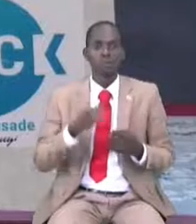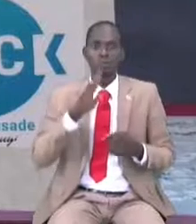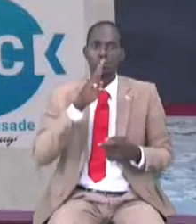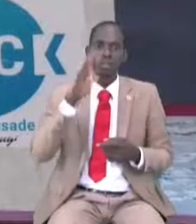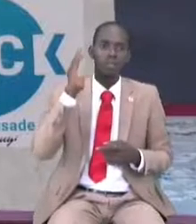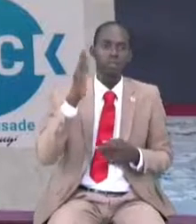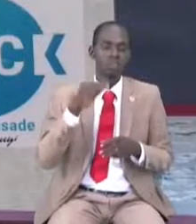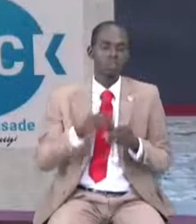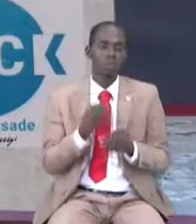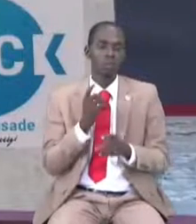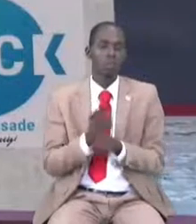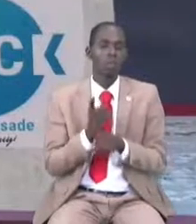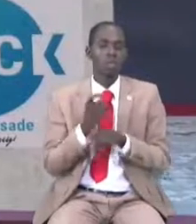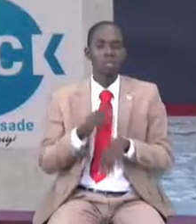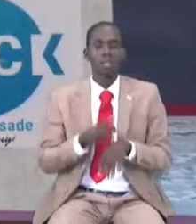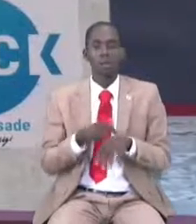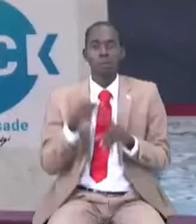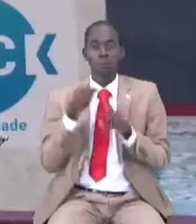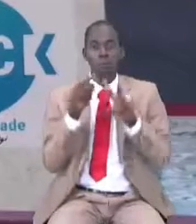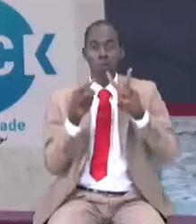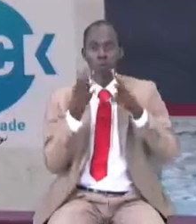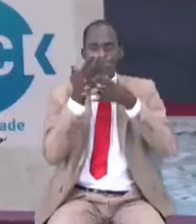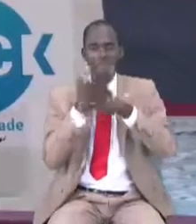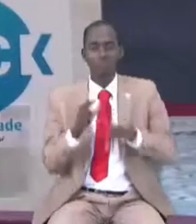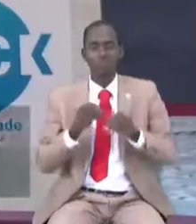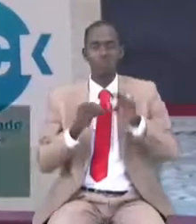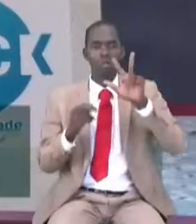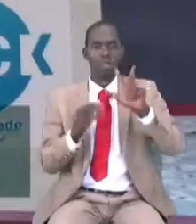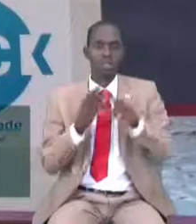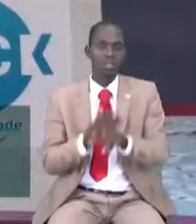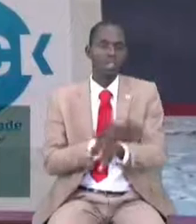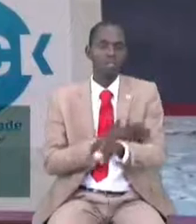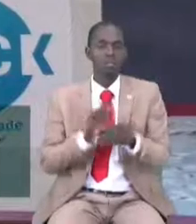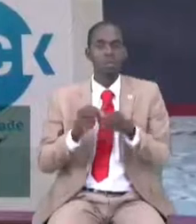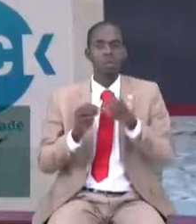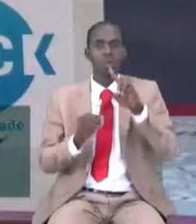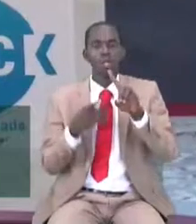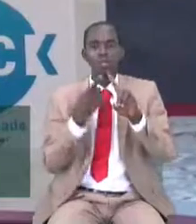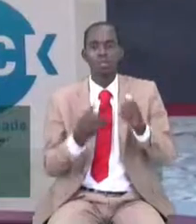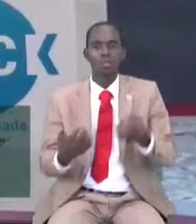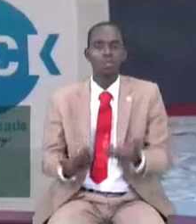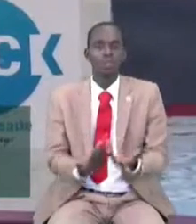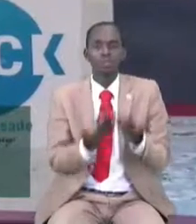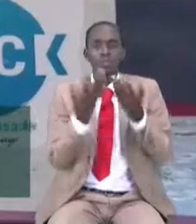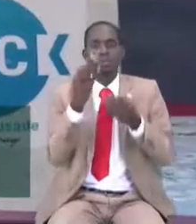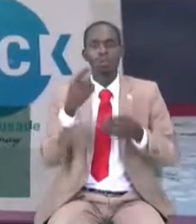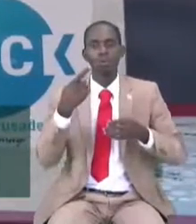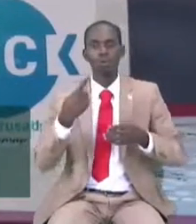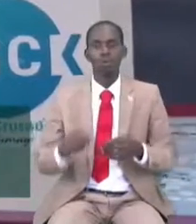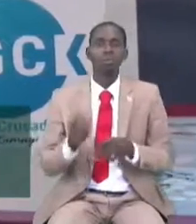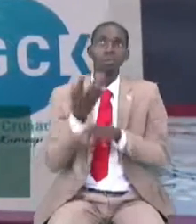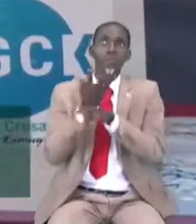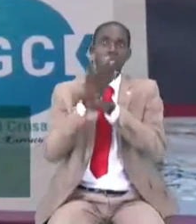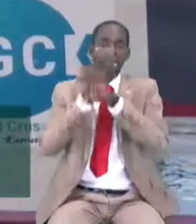Première partie ici, le sacrifice du médiateur est pour tous les pécheurs. Deux, la souffrance